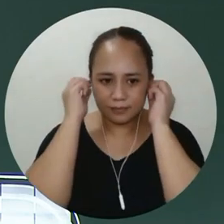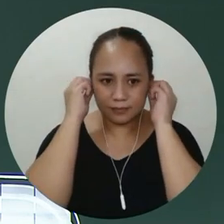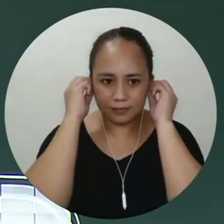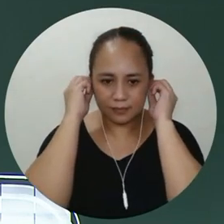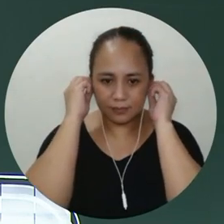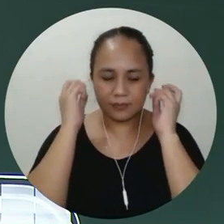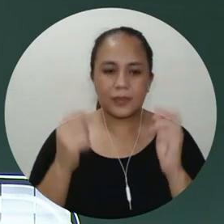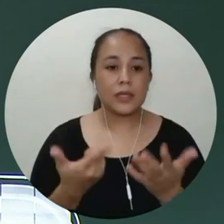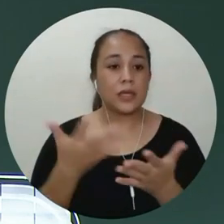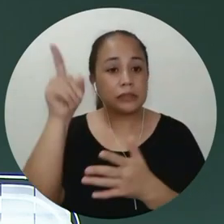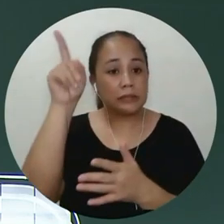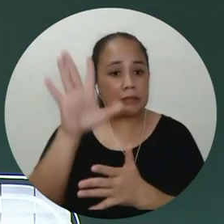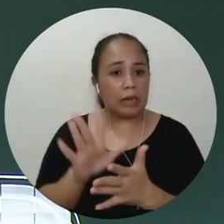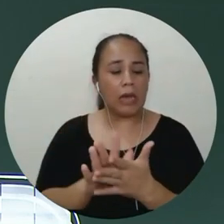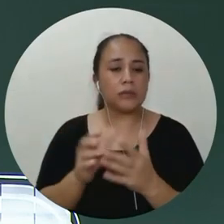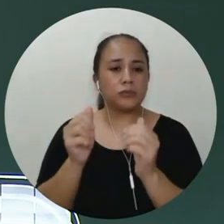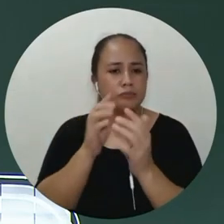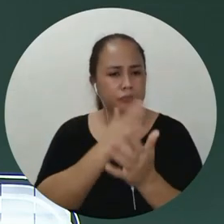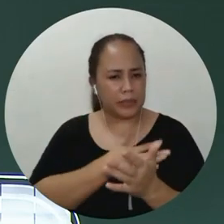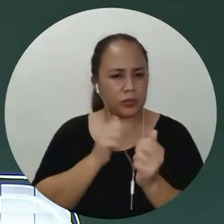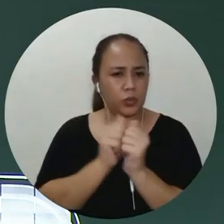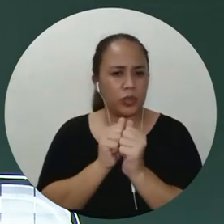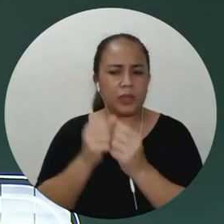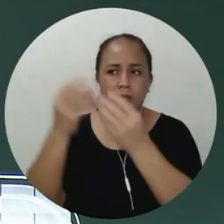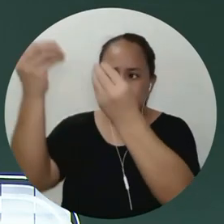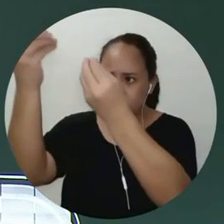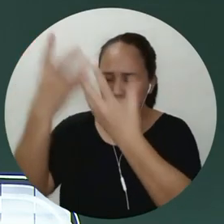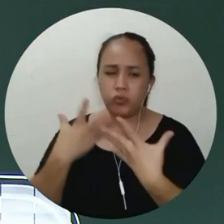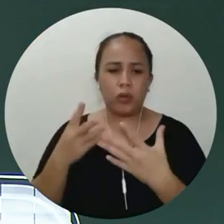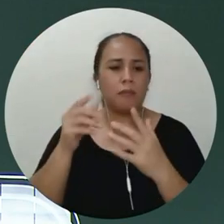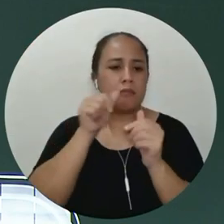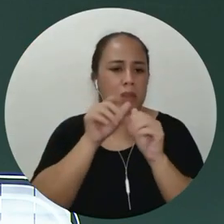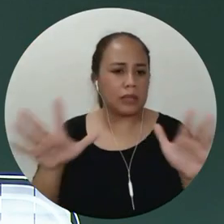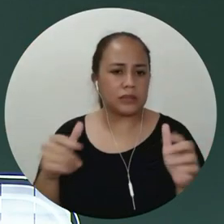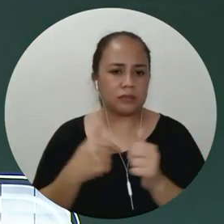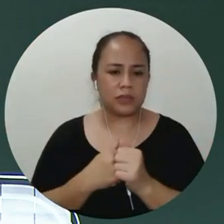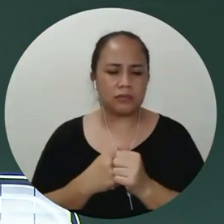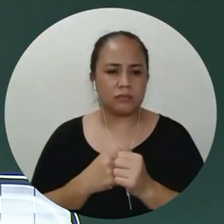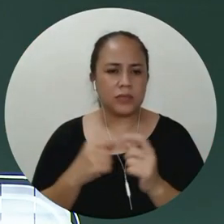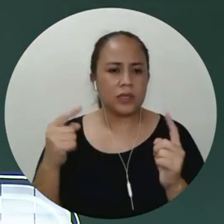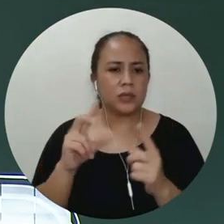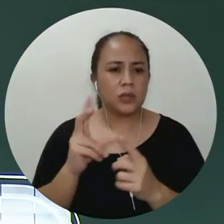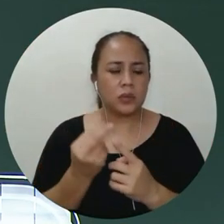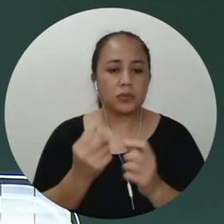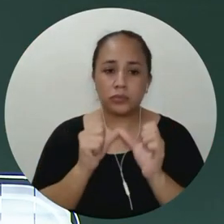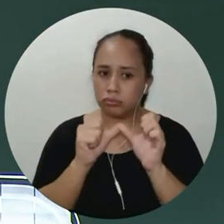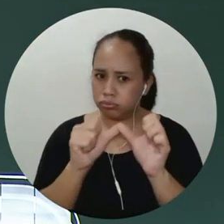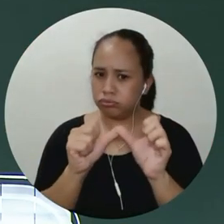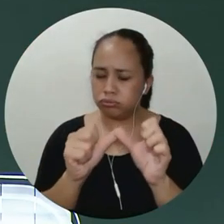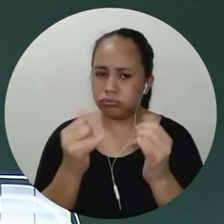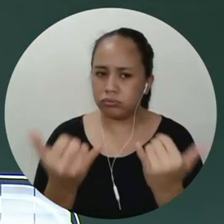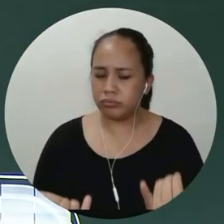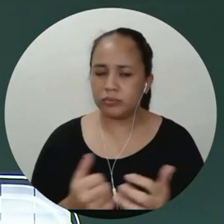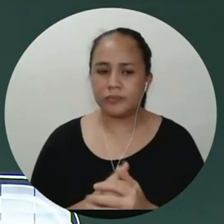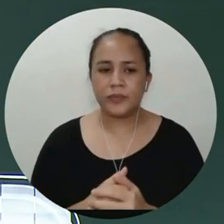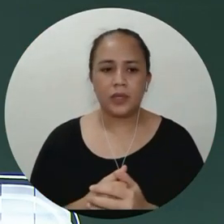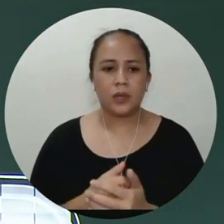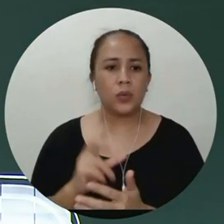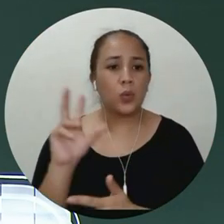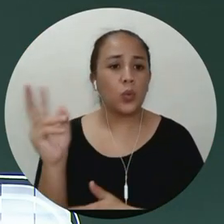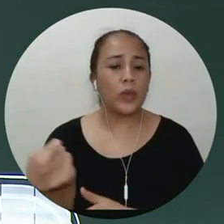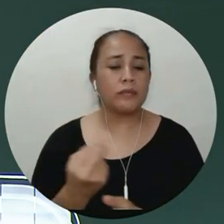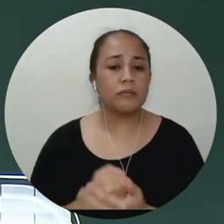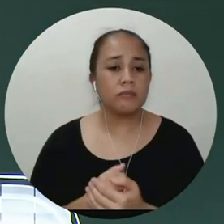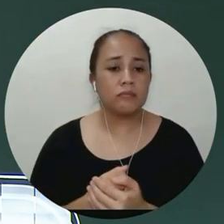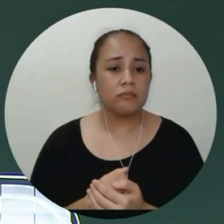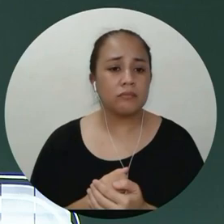His blessings into me. 언제까지? Until when? 지금까지. Even till today. 그때가 언제냐? When was that? 1979년 11월이에요.